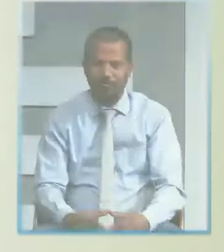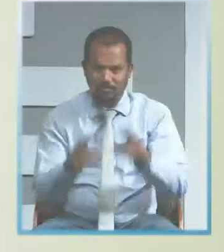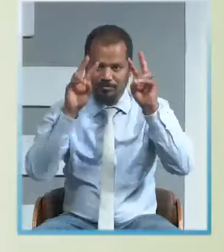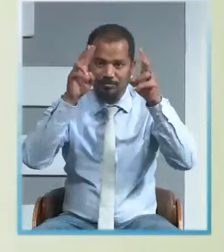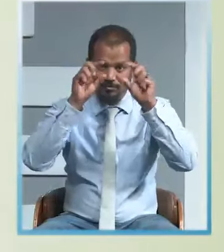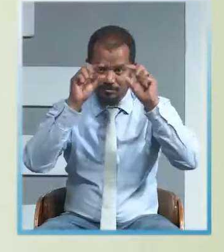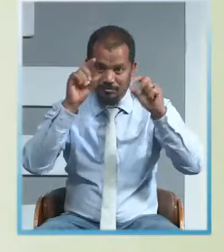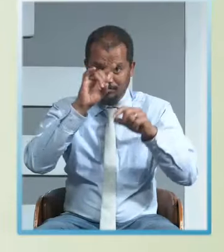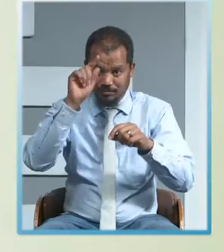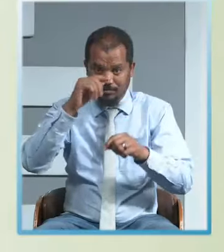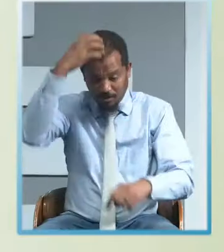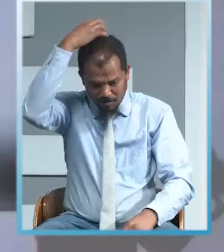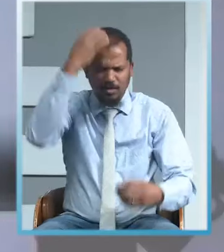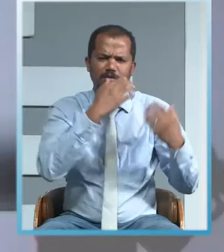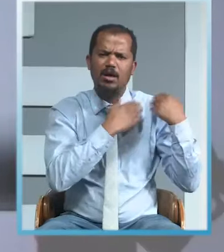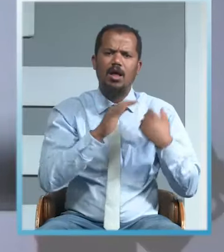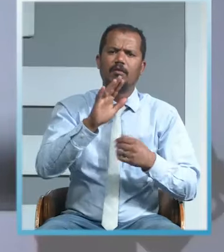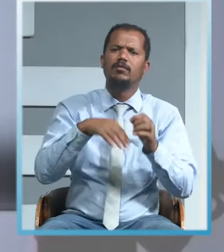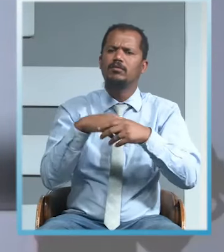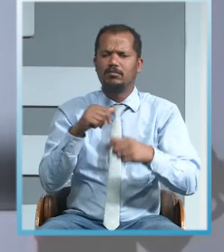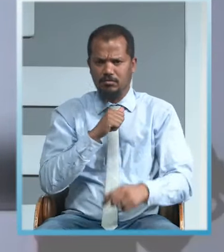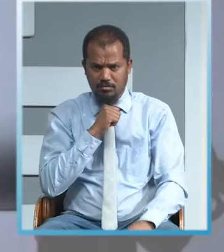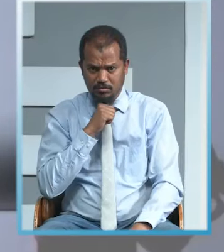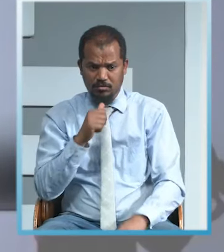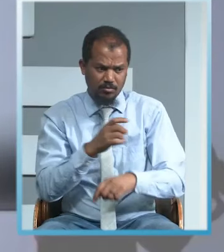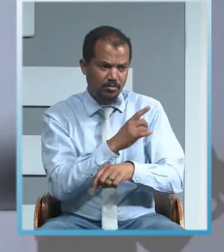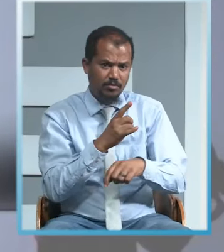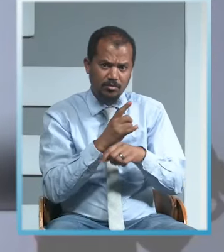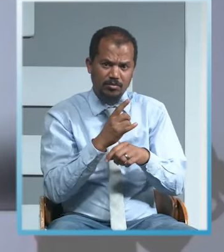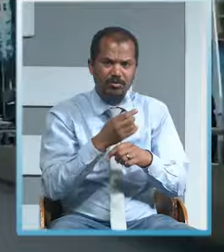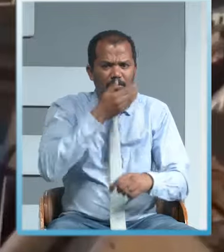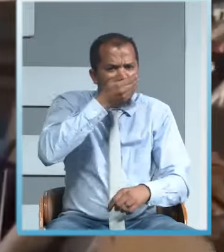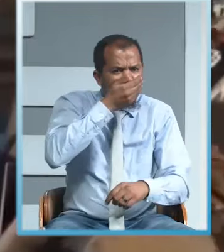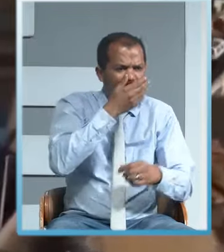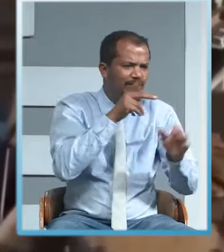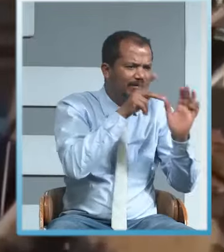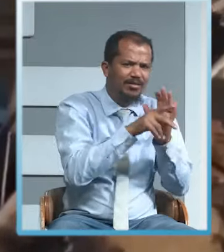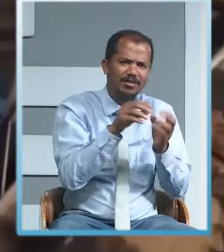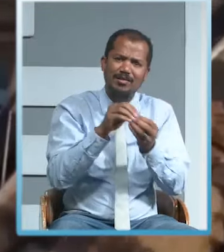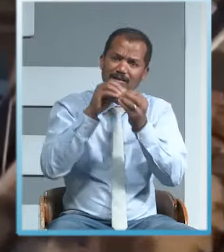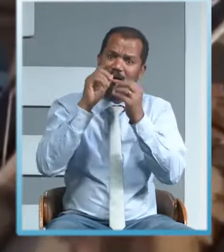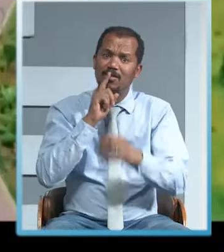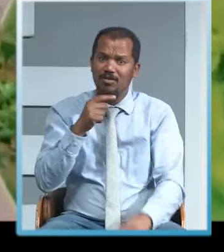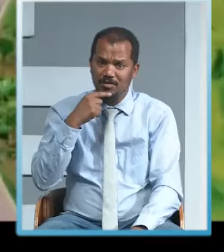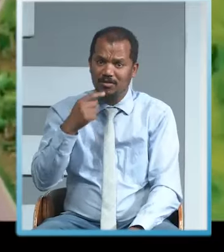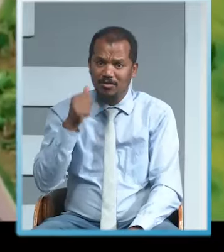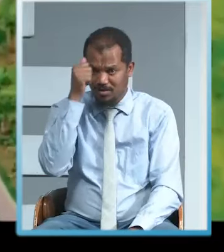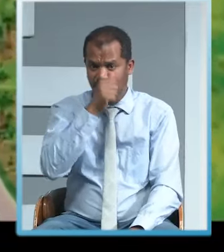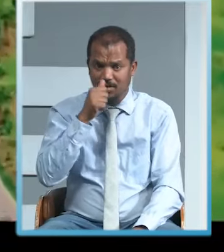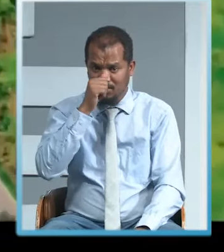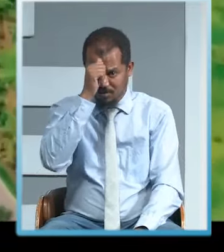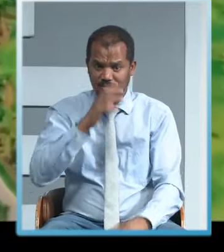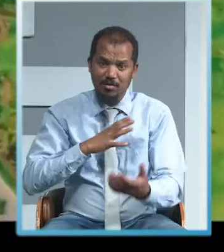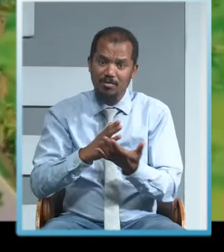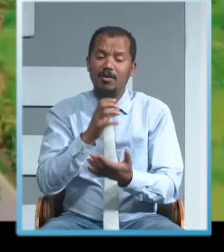አርዕስተ ዜና መንግስት ኃላፊነቱን ባለመወጣቱ የዜጎች እገታና ግድያ እየተባባሰ ነው ሲል የኢትዮጵያ